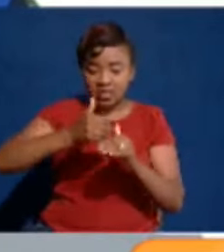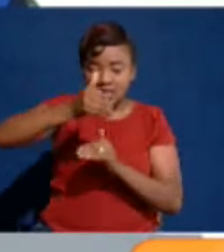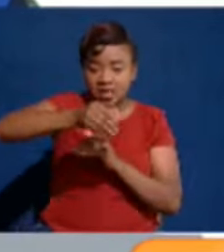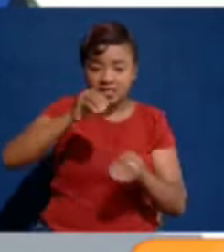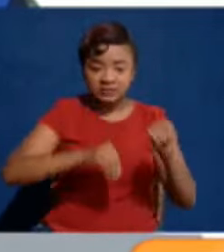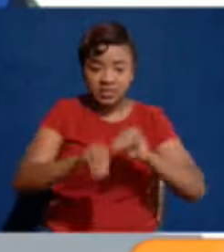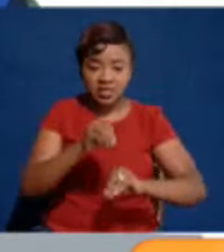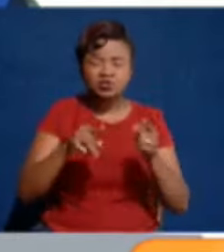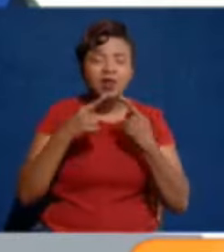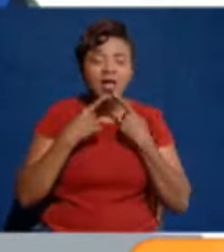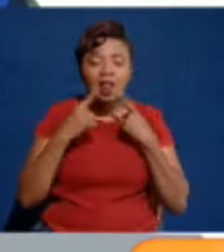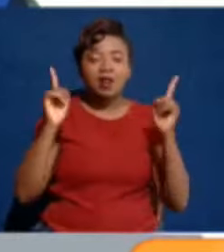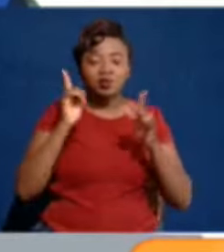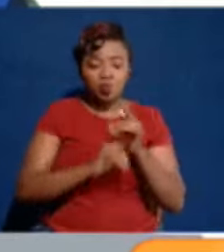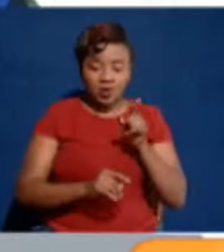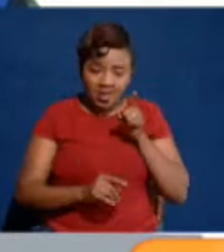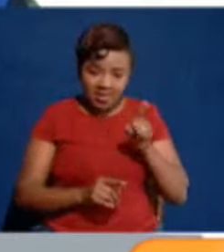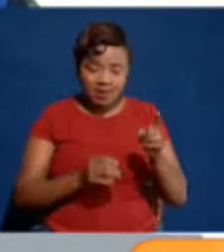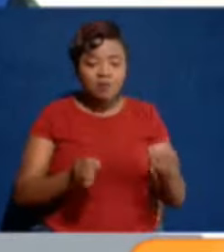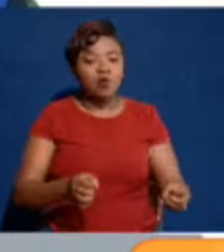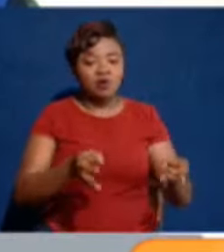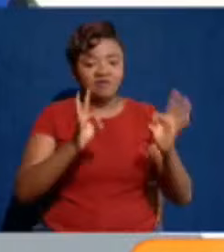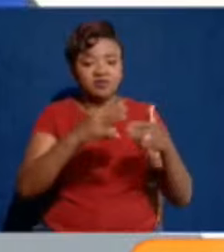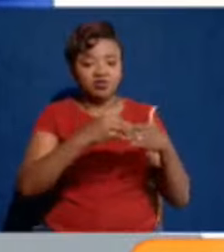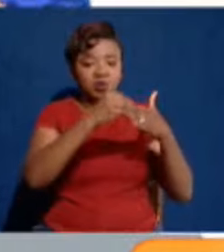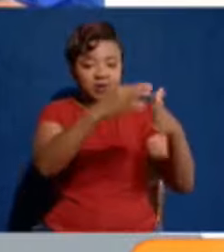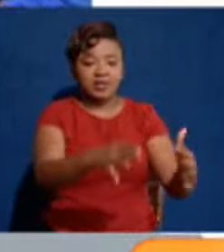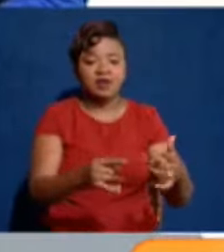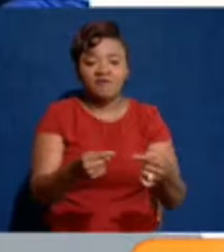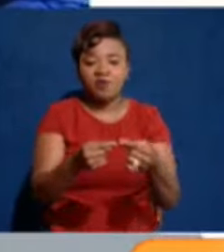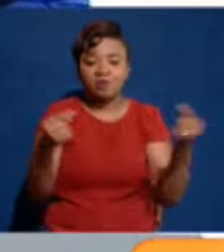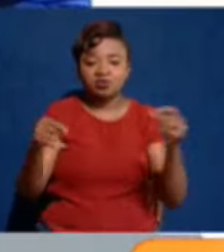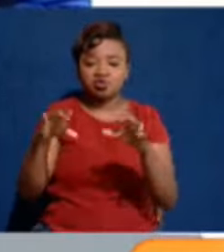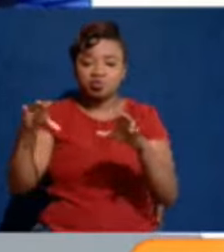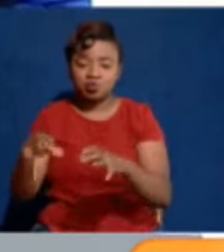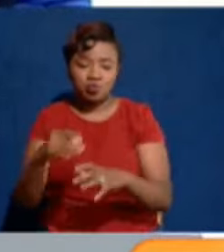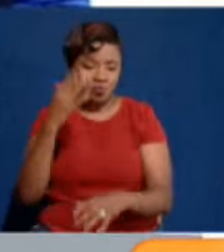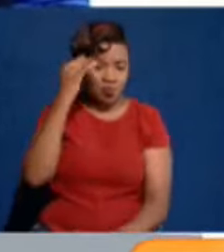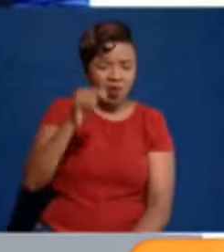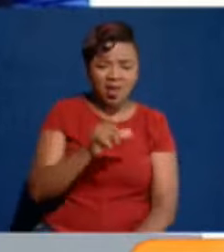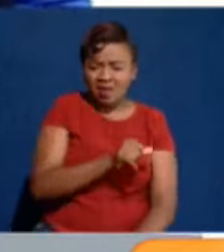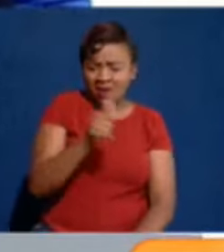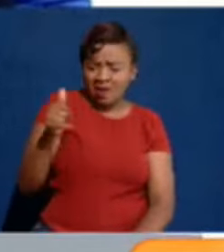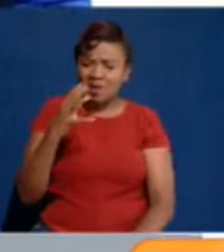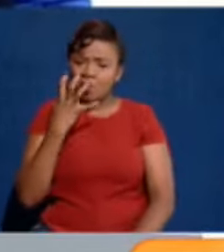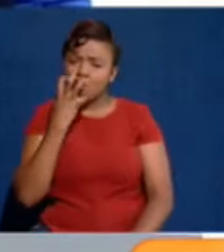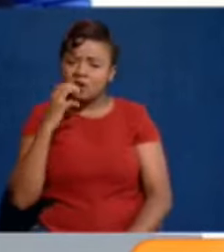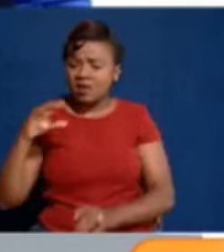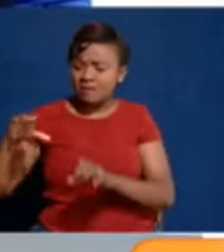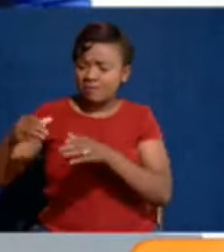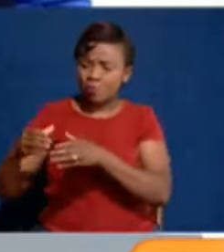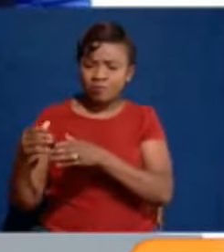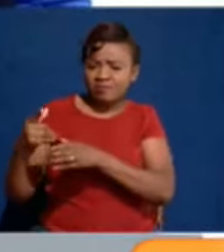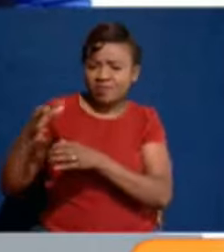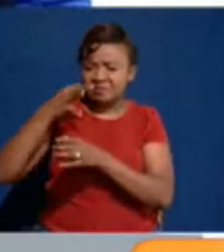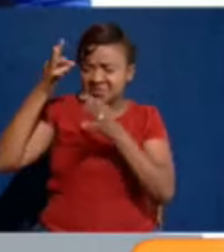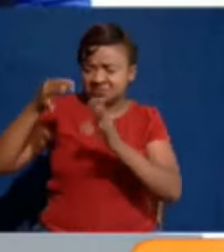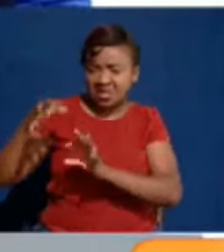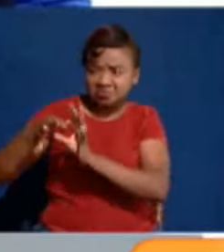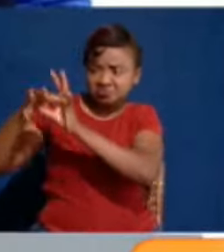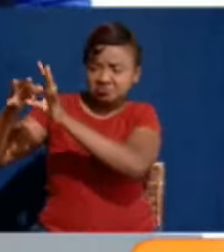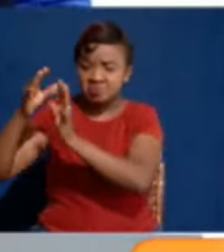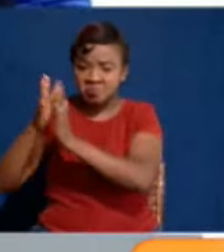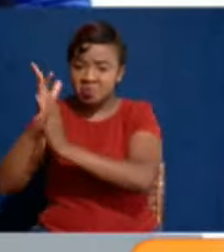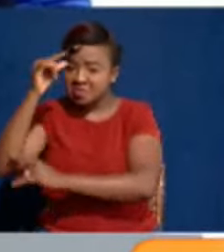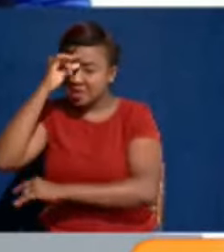kutangaza kwamba sasa ndiye kiongozi rasmi wa upinzani. Hii wakisema ilisukumwa na wenzao kwenye chama cha ODM kuamua kujiunga na